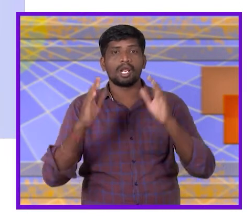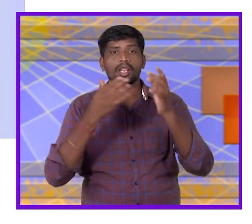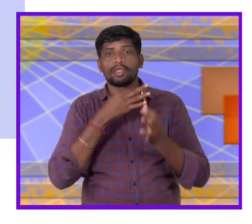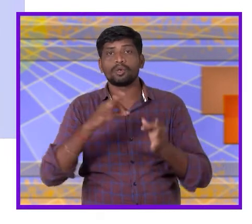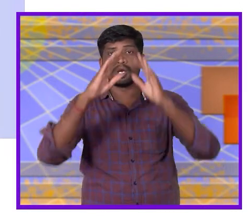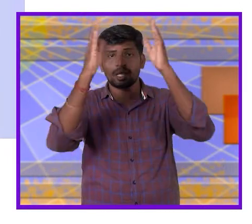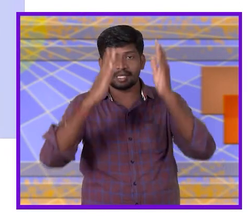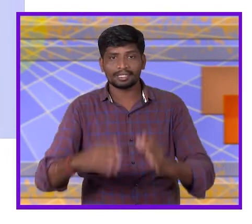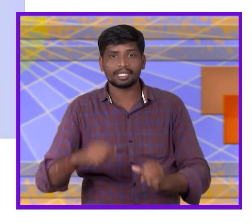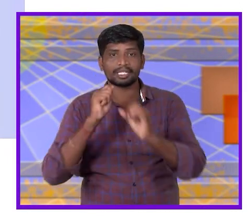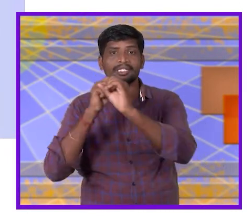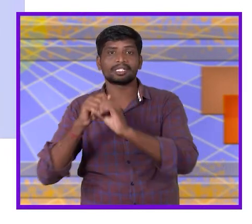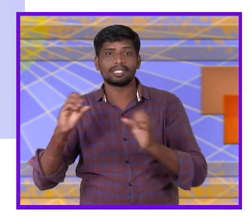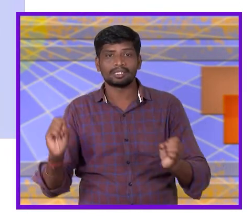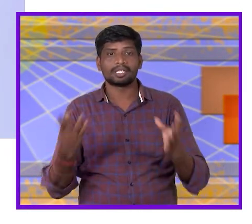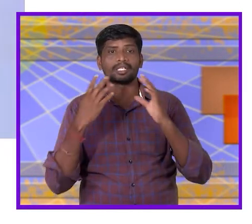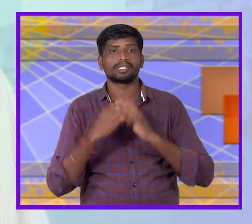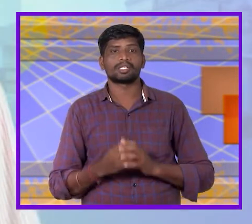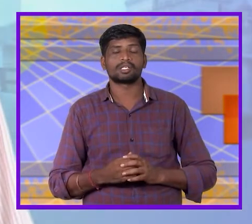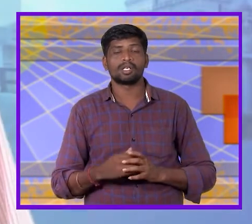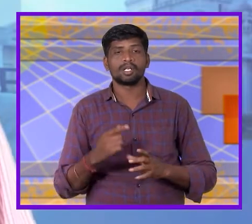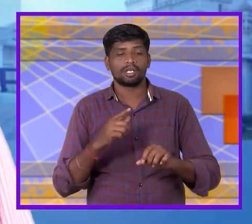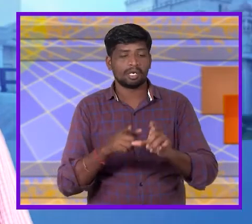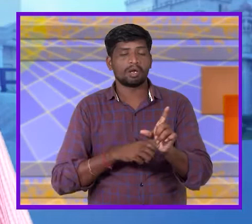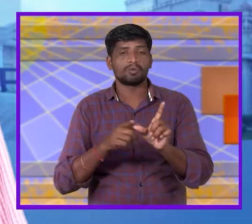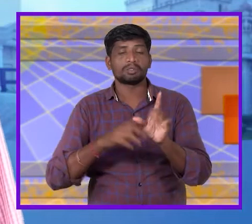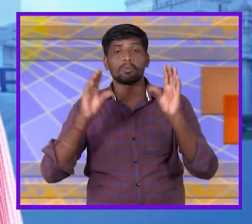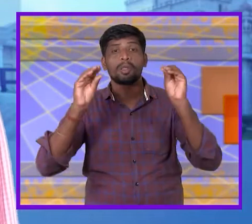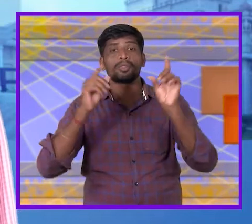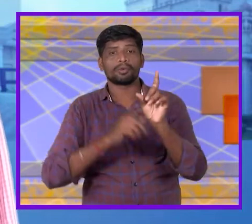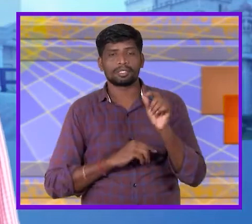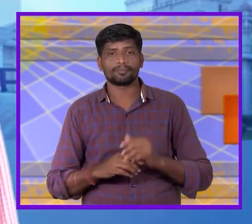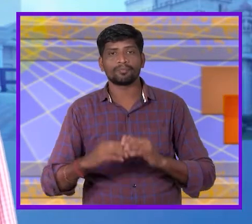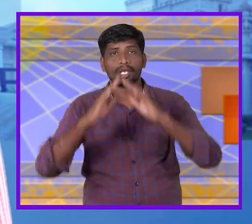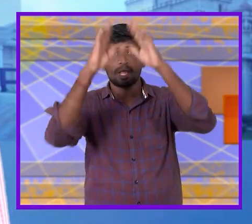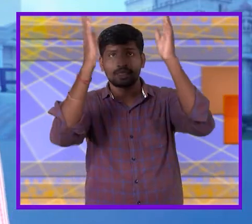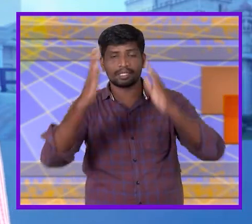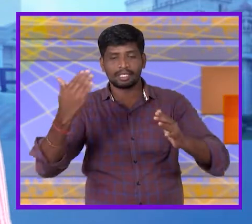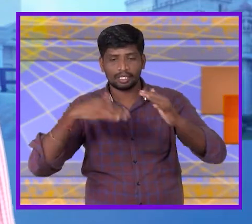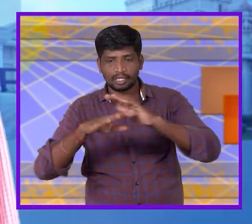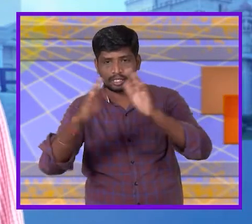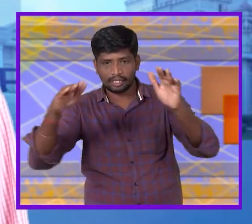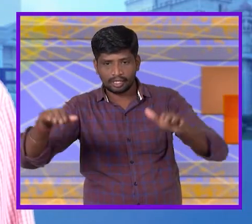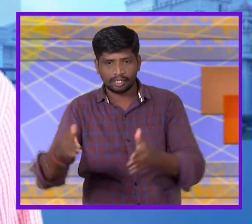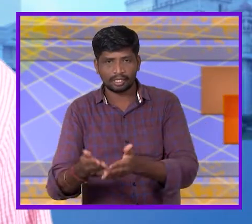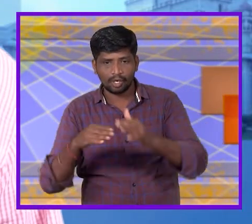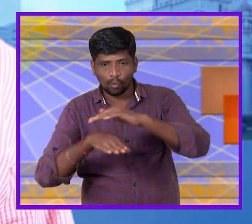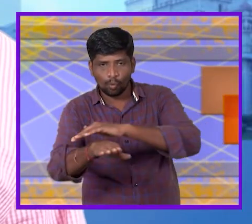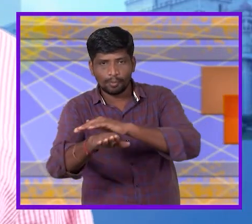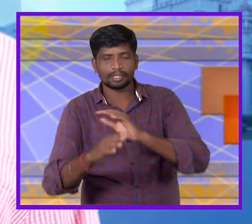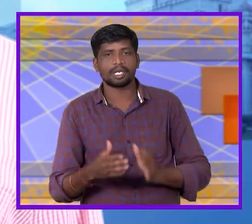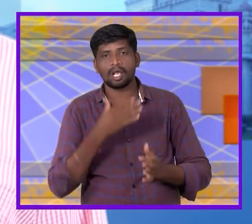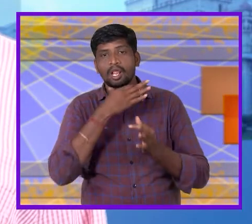பார்வைக்காக திறந்துவிடப்பட்டது. இங்கேயும் பார்த்தீங்கன்னா அந்த சிலைக்கு கீழே ஒரு மிகப்பெரிய மாடம் இருக்குது. அந்த மாடத்தில் திருக்குறள்